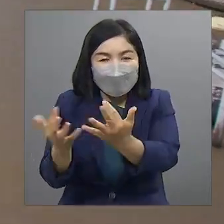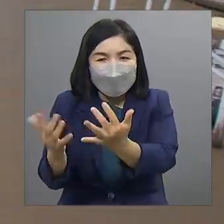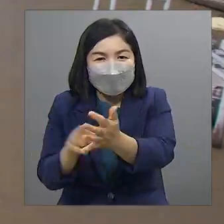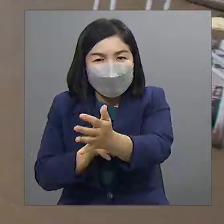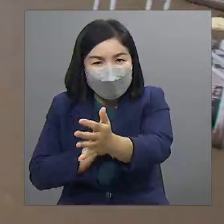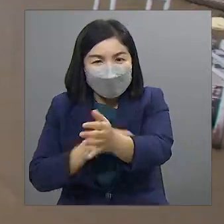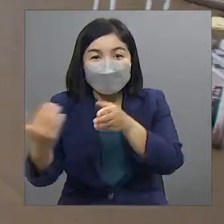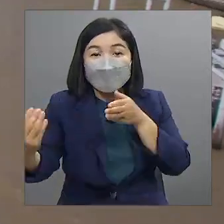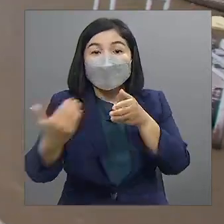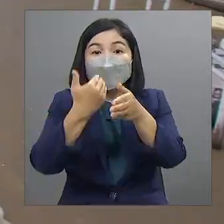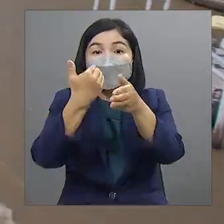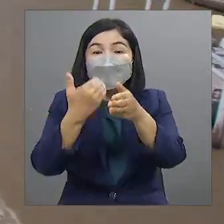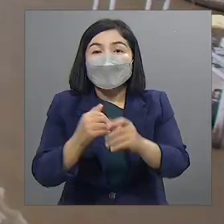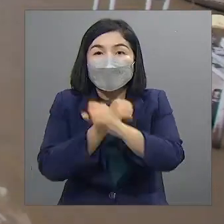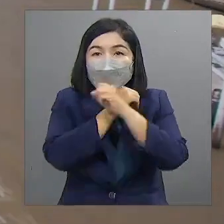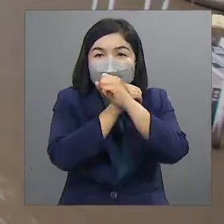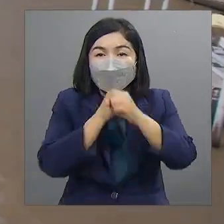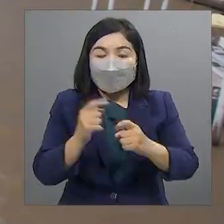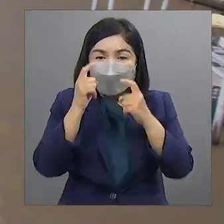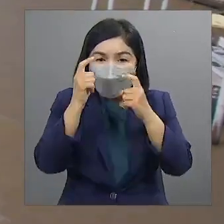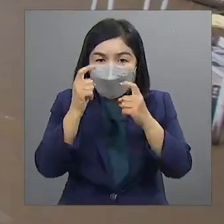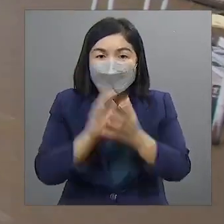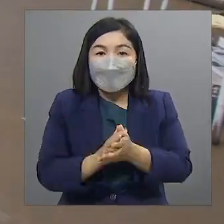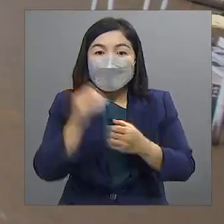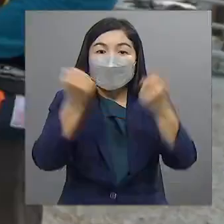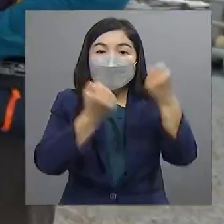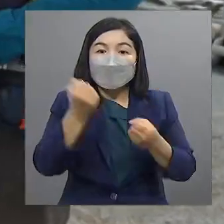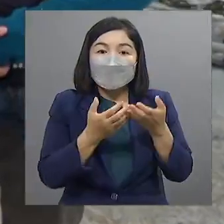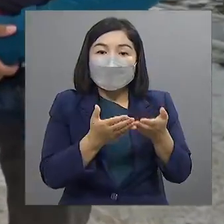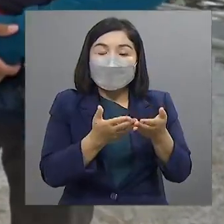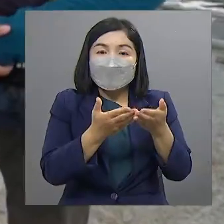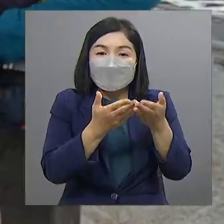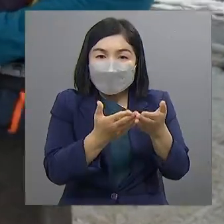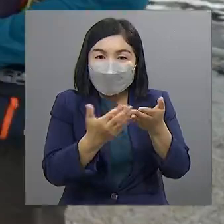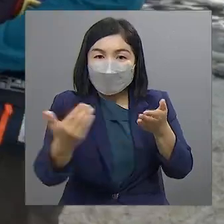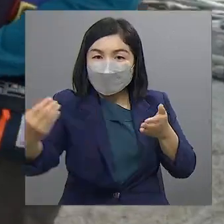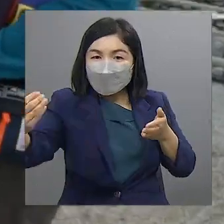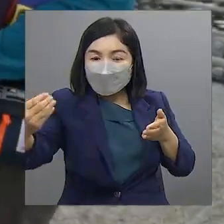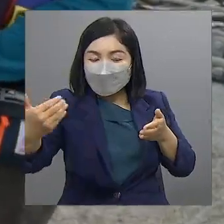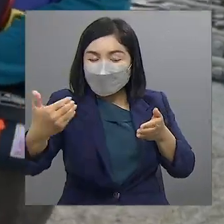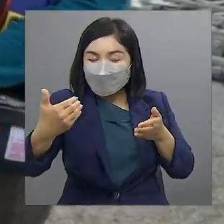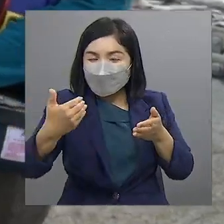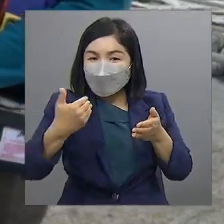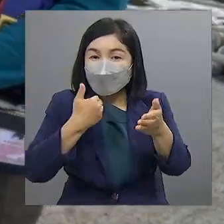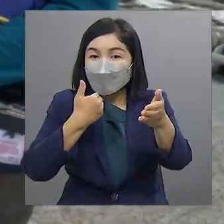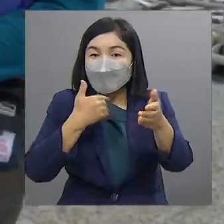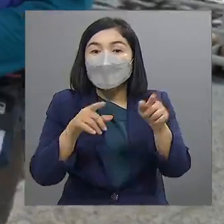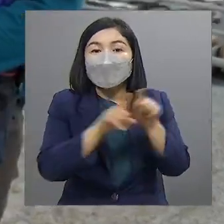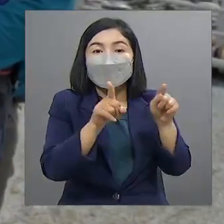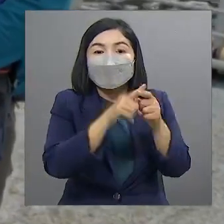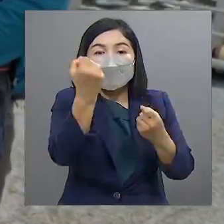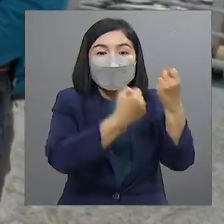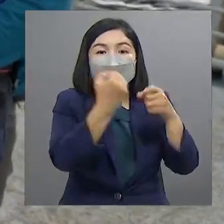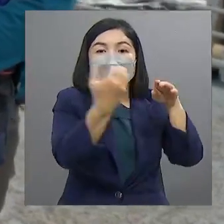ไหนให้ปลอดภัยกับเราแล้วก็ผู้กับขี่ที่เขาขี่อีกลำหนึ่ง อย่างเวลาที่เราใช้รถใช้ถนนนะคะเขาก็ต้องบอกว่าเราต้องระ